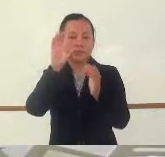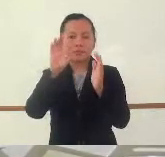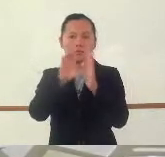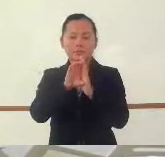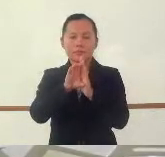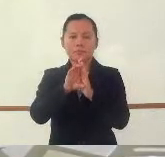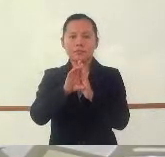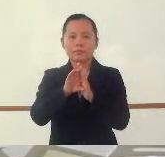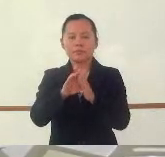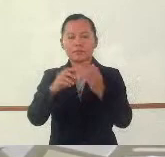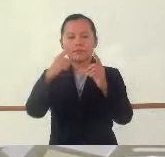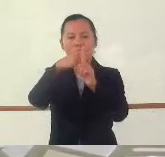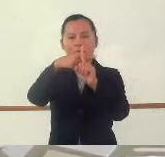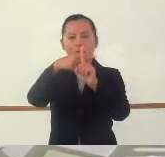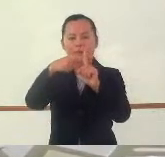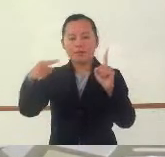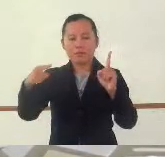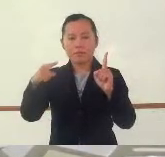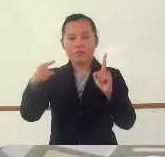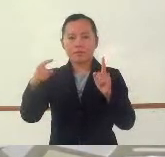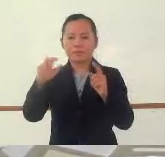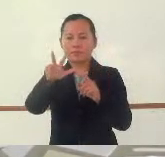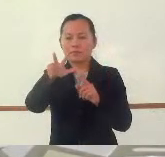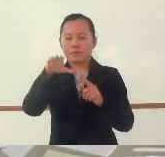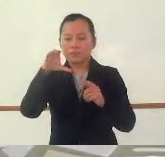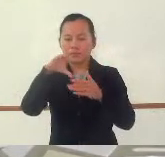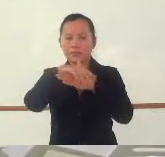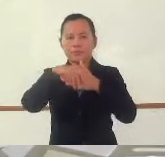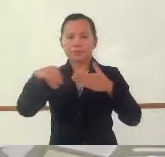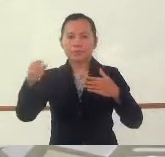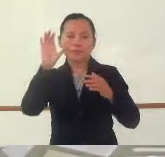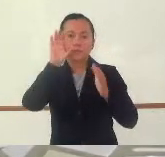page RM300 dengan gambar, dan quarter page